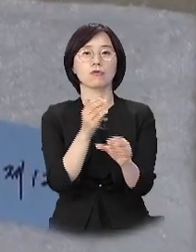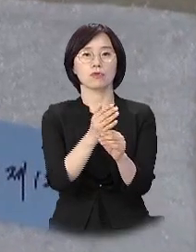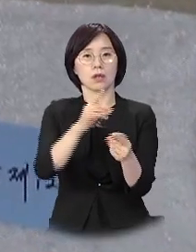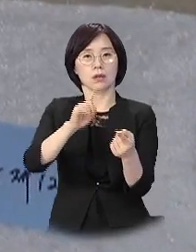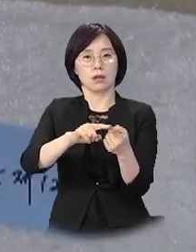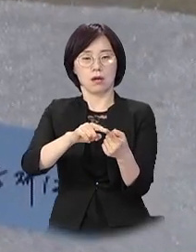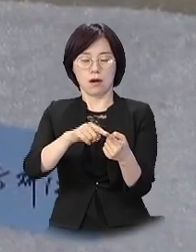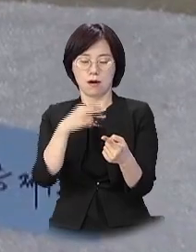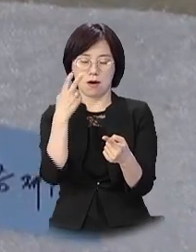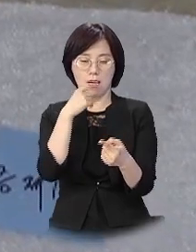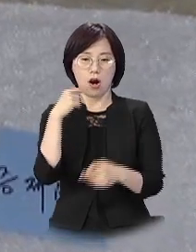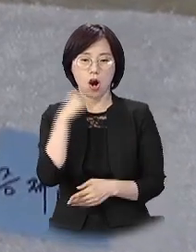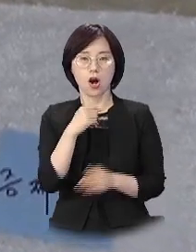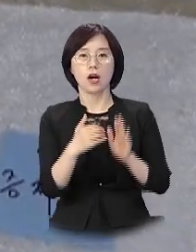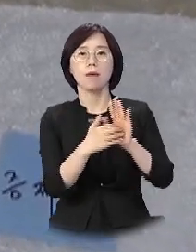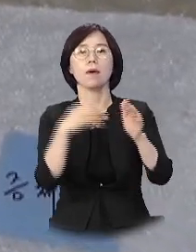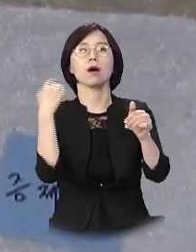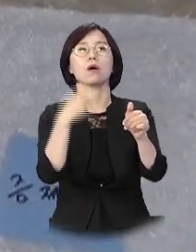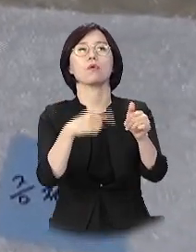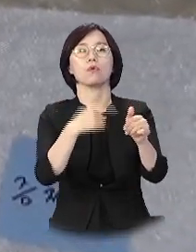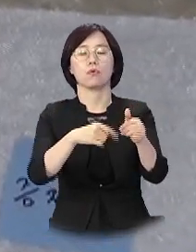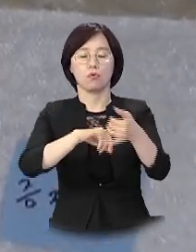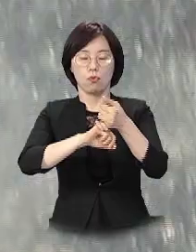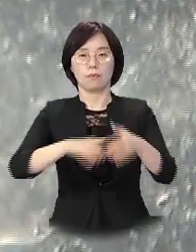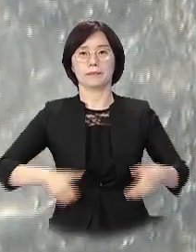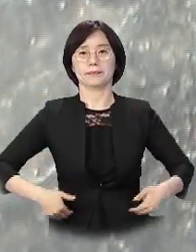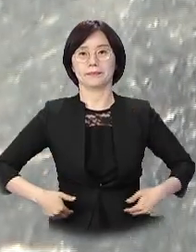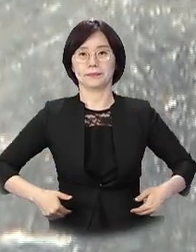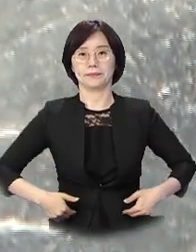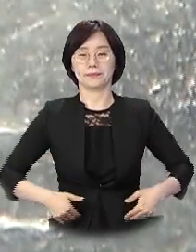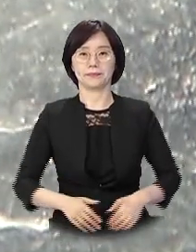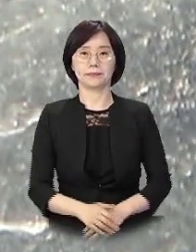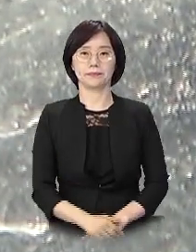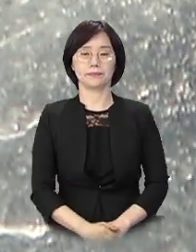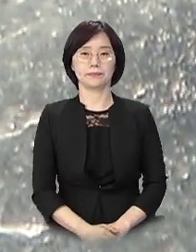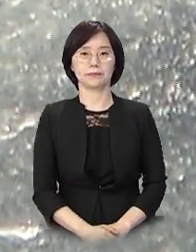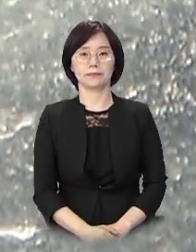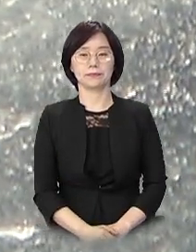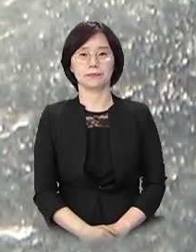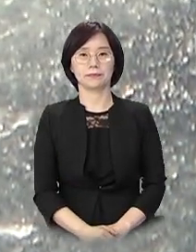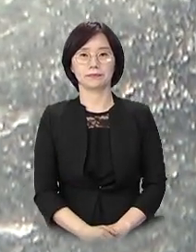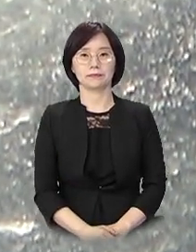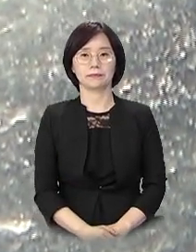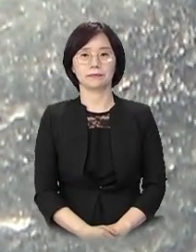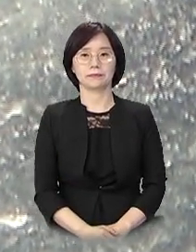대한 철저한 감시와 예방 교육이 시급합니다. TBC 서원진입니다.